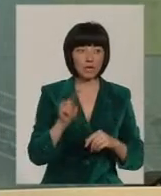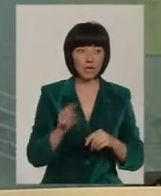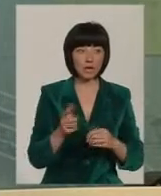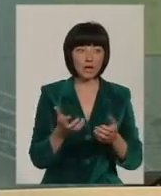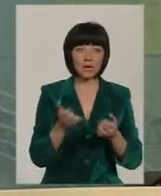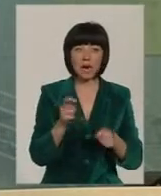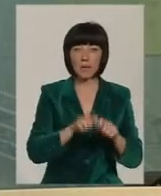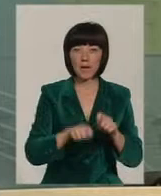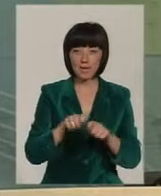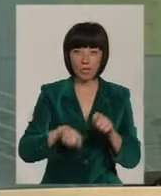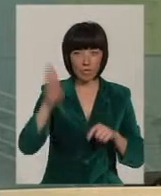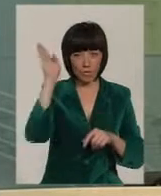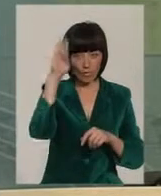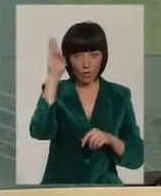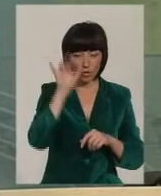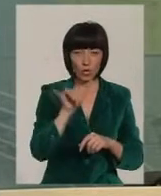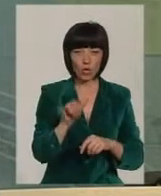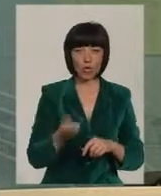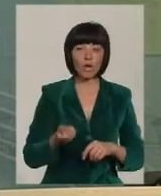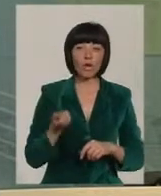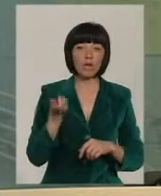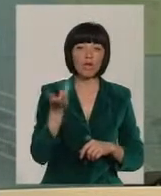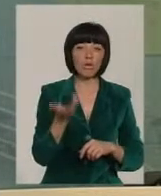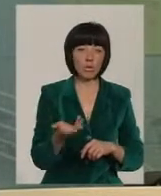брали забір води у кількох